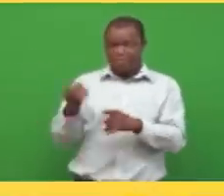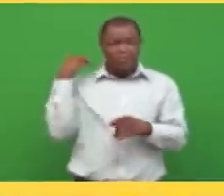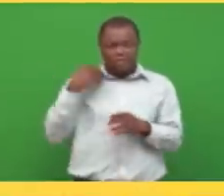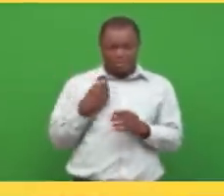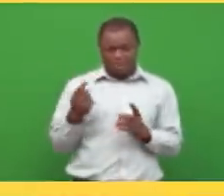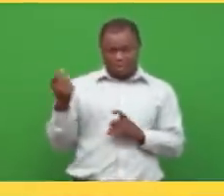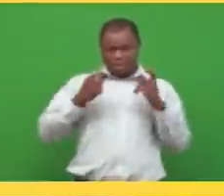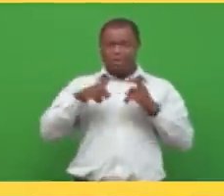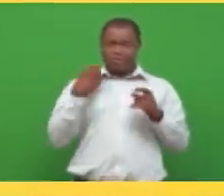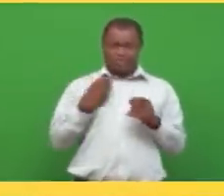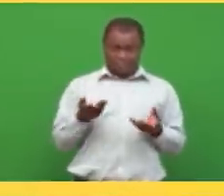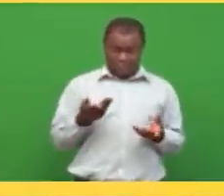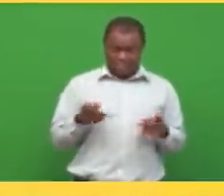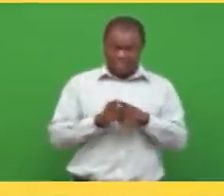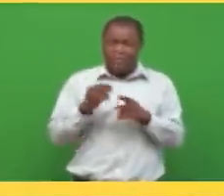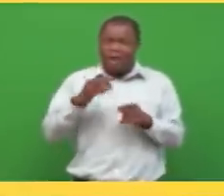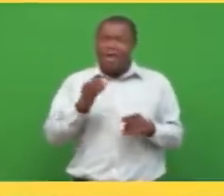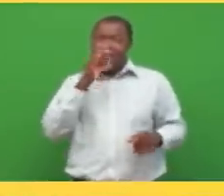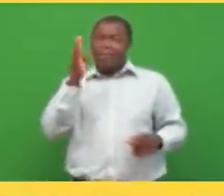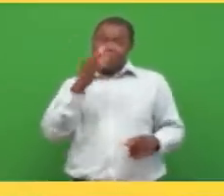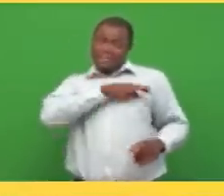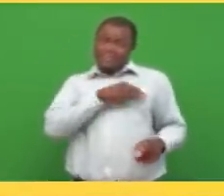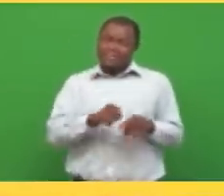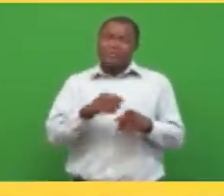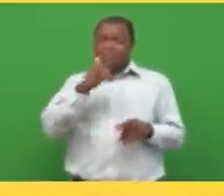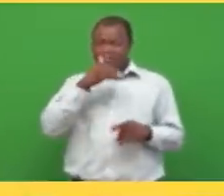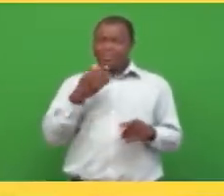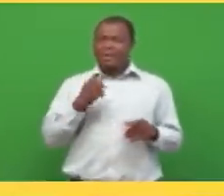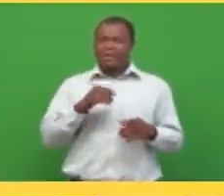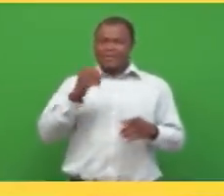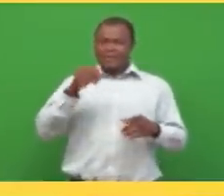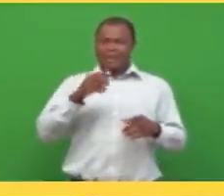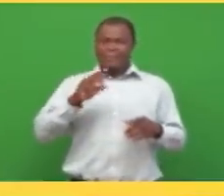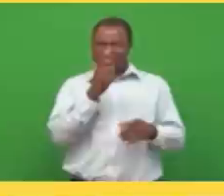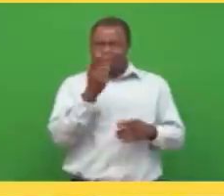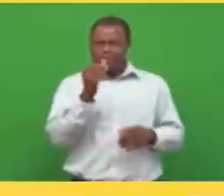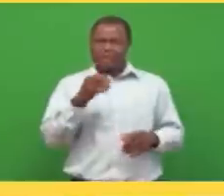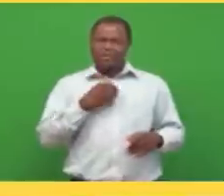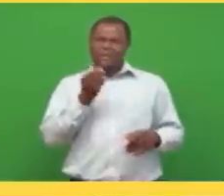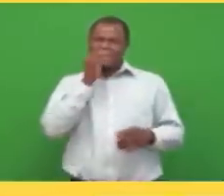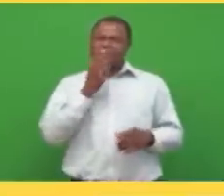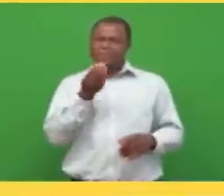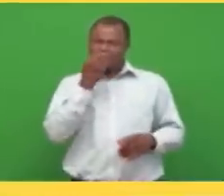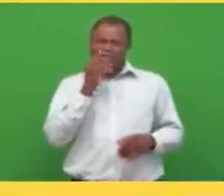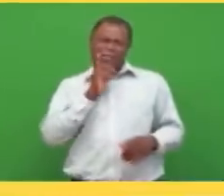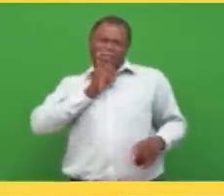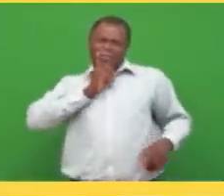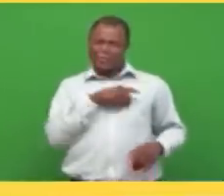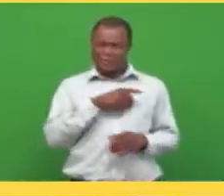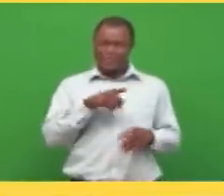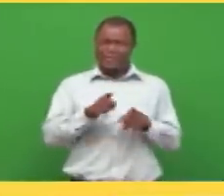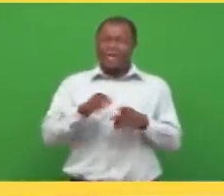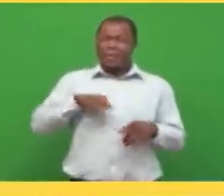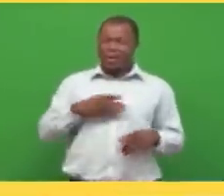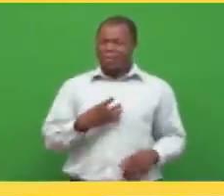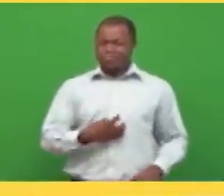kana gorapera kana mari yebonus ndakanomwawo kubhawa mai vatakura chigumbu. Saka vobva vaona kuti ya ndichakubatai zvangu.